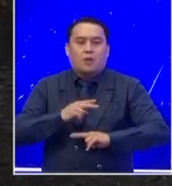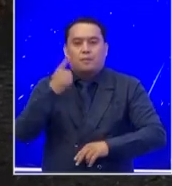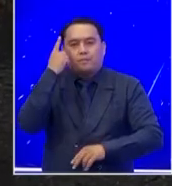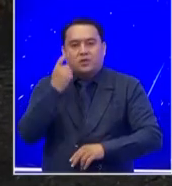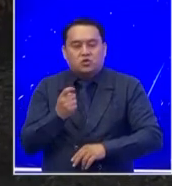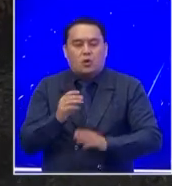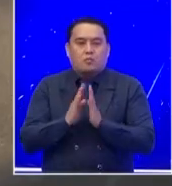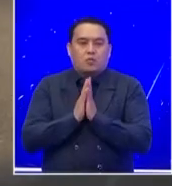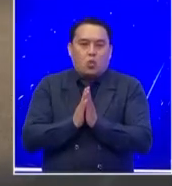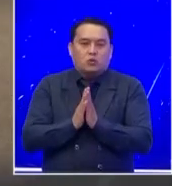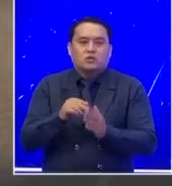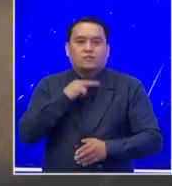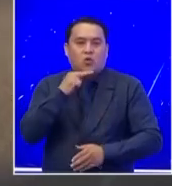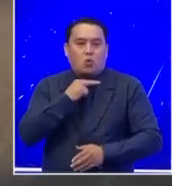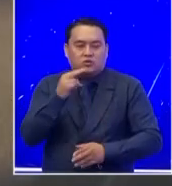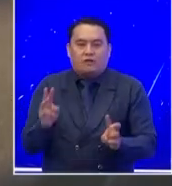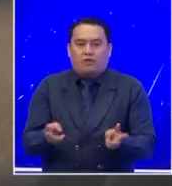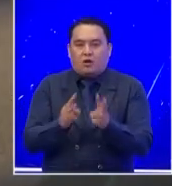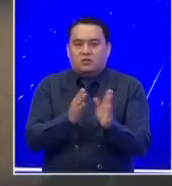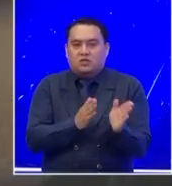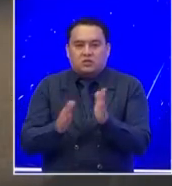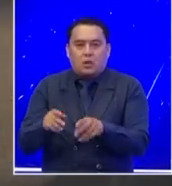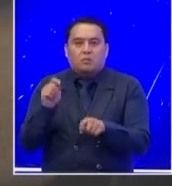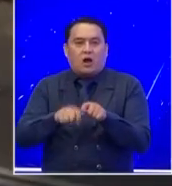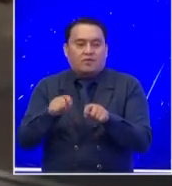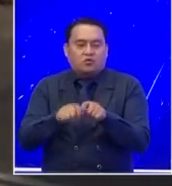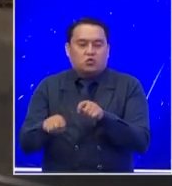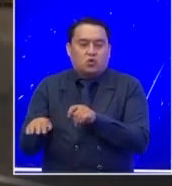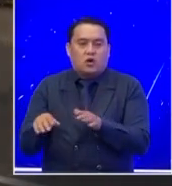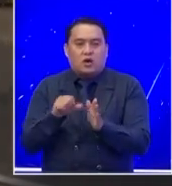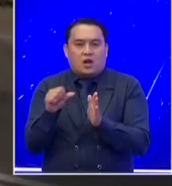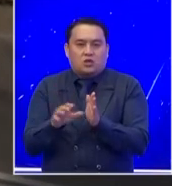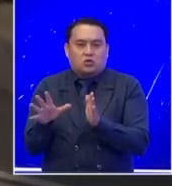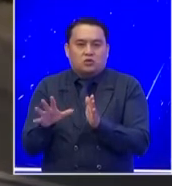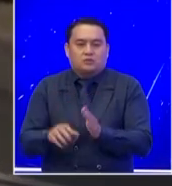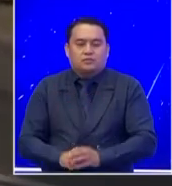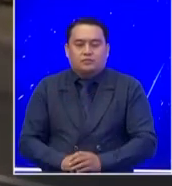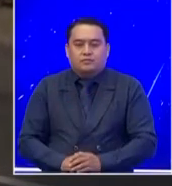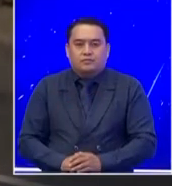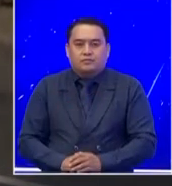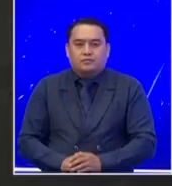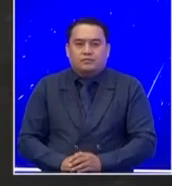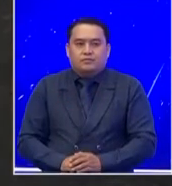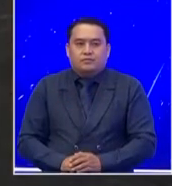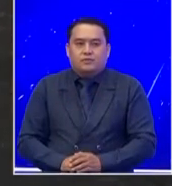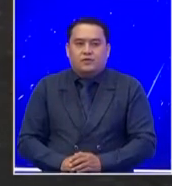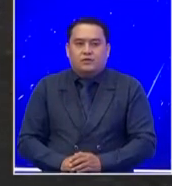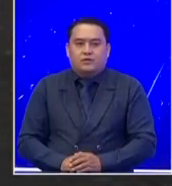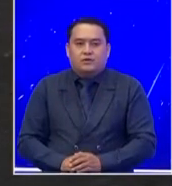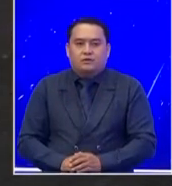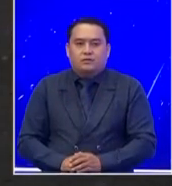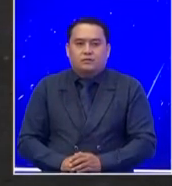призывают граждан быть осторожными с огнем и систематически проводить профилактику электрооборудования. Антон Хатиновский при содействии пресс-службы